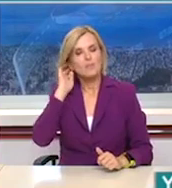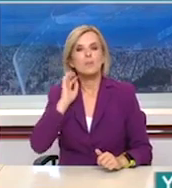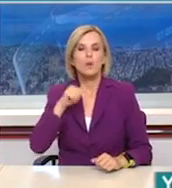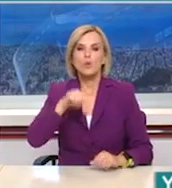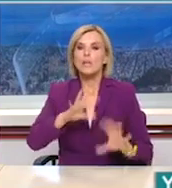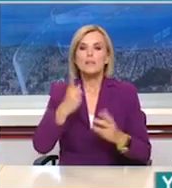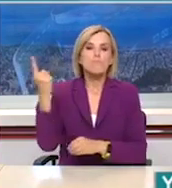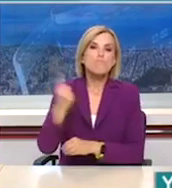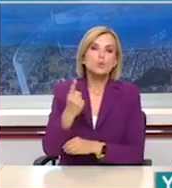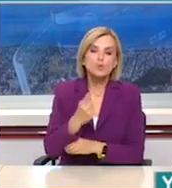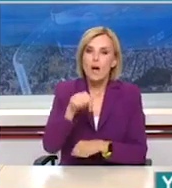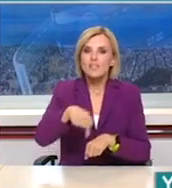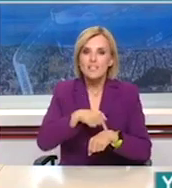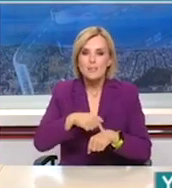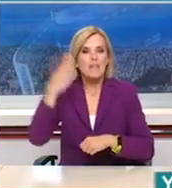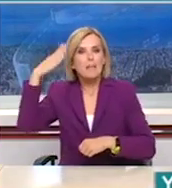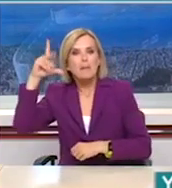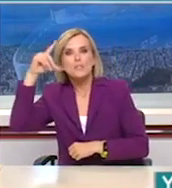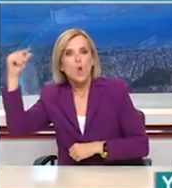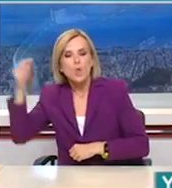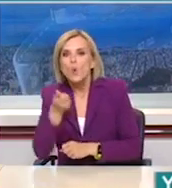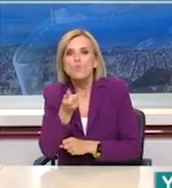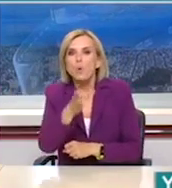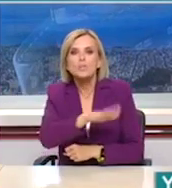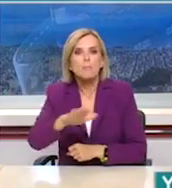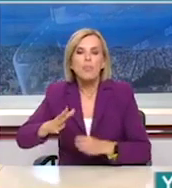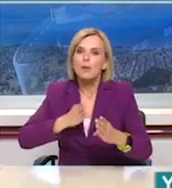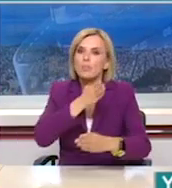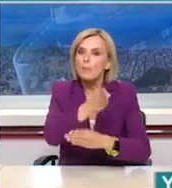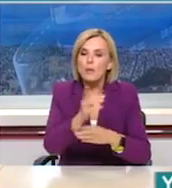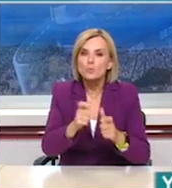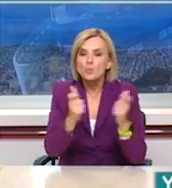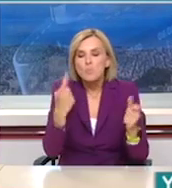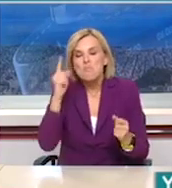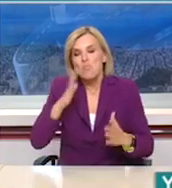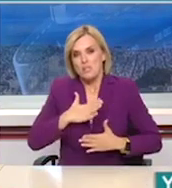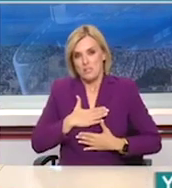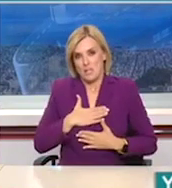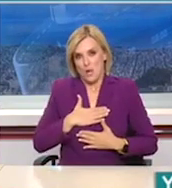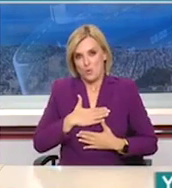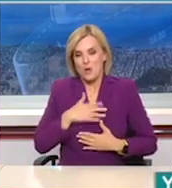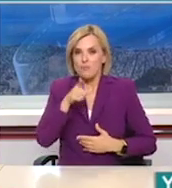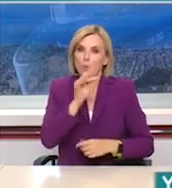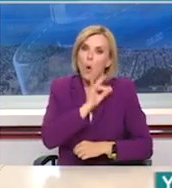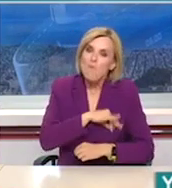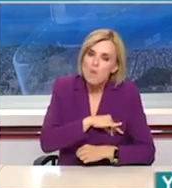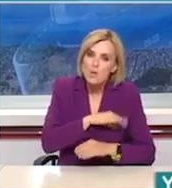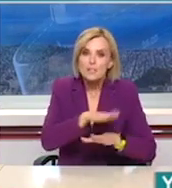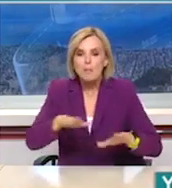ποσοστό πηγαίνει από τα παιδιά στο σχολείο και τι ποσοστό θα πάει και αν αυτό το όφελος